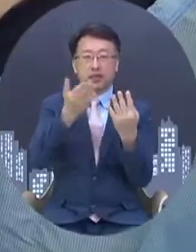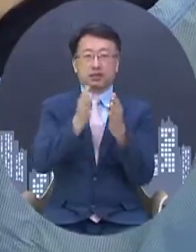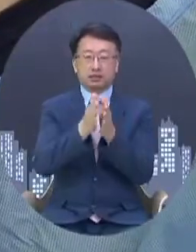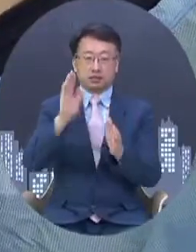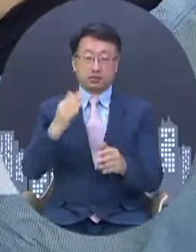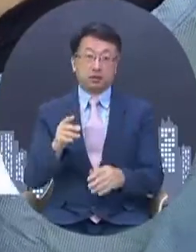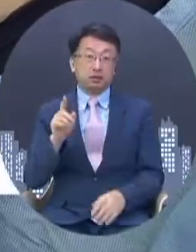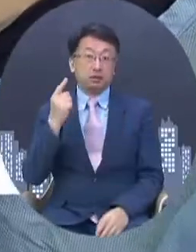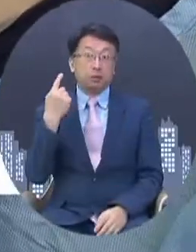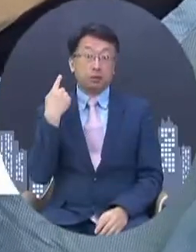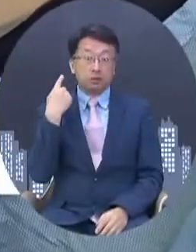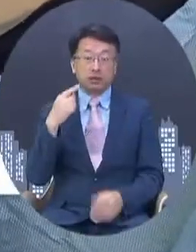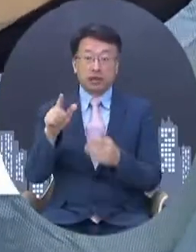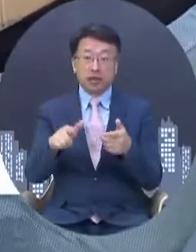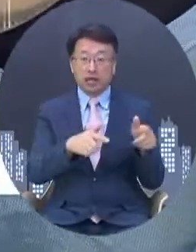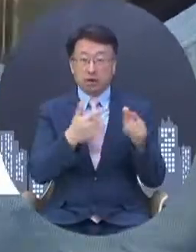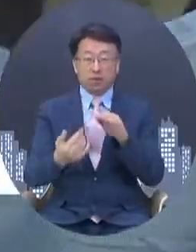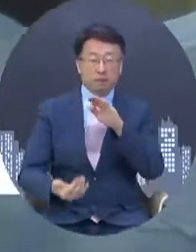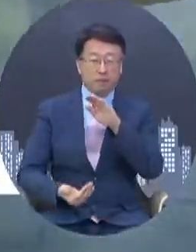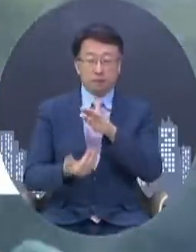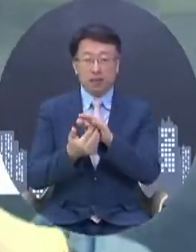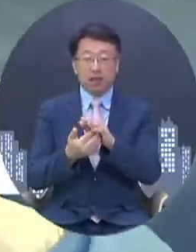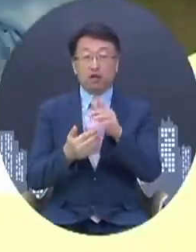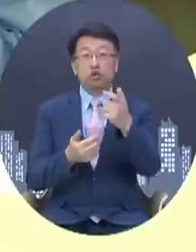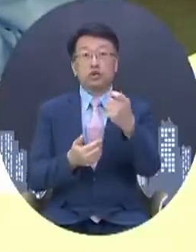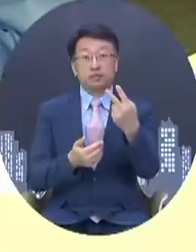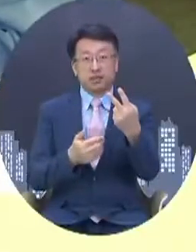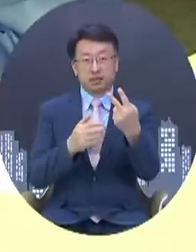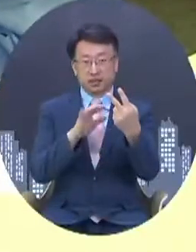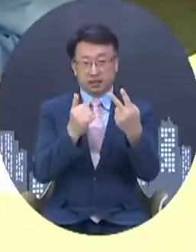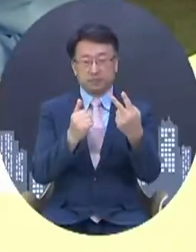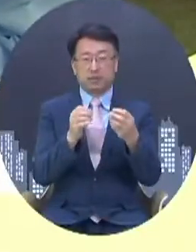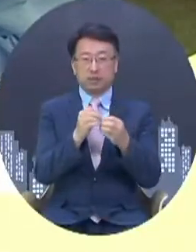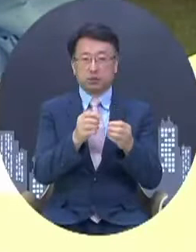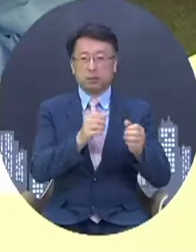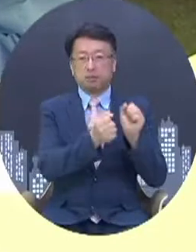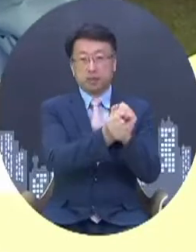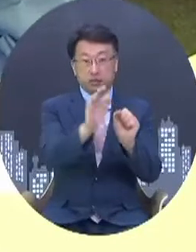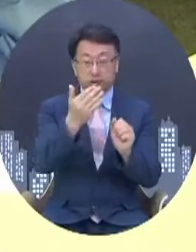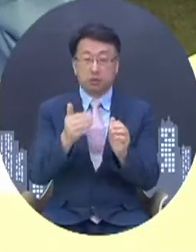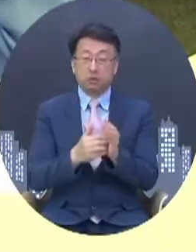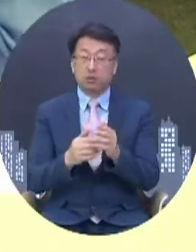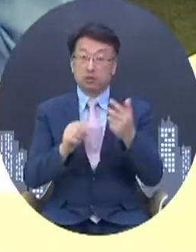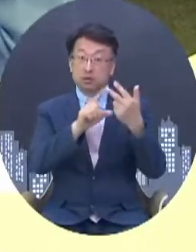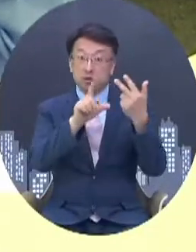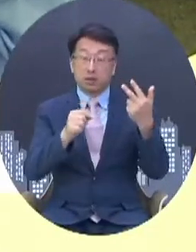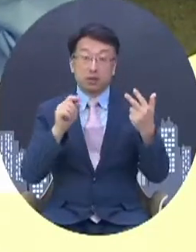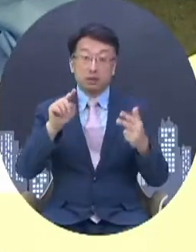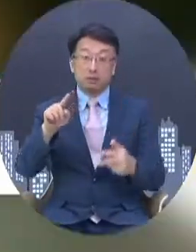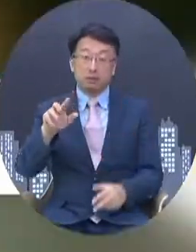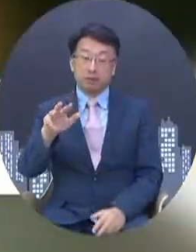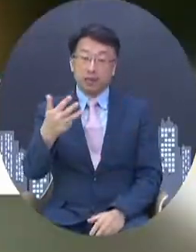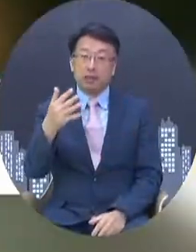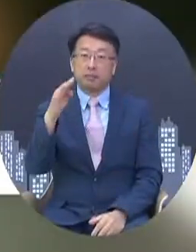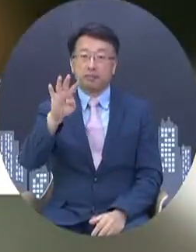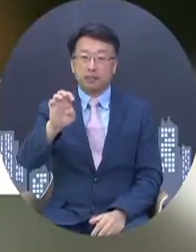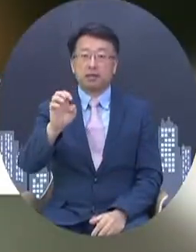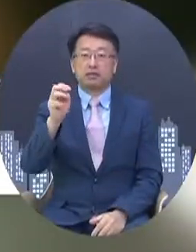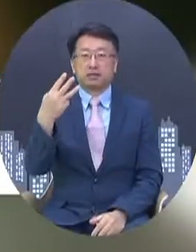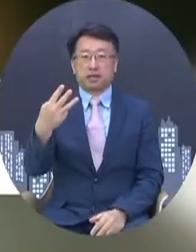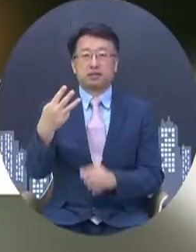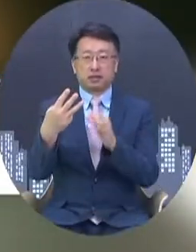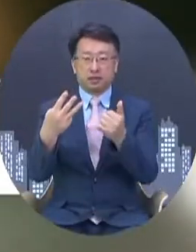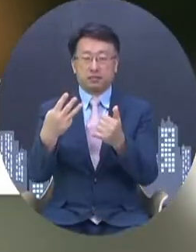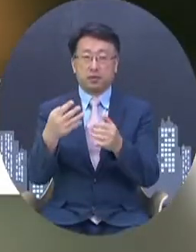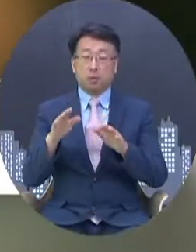창원에서 하루 최다인 62명이 확진됐고, 7월 이후 발생한 확진자가 843명으로